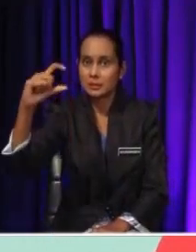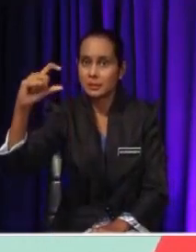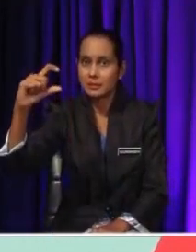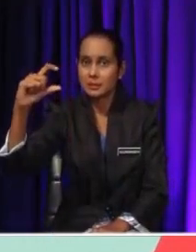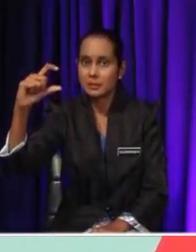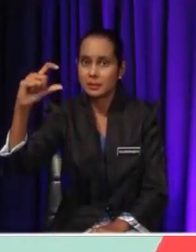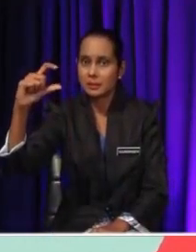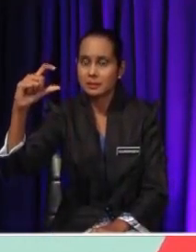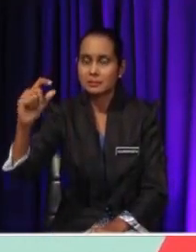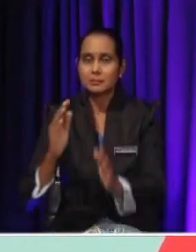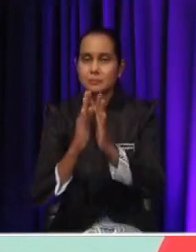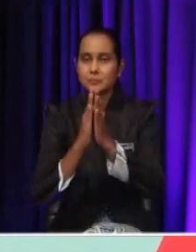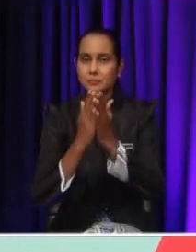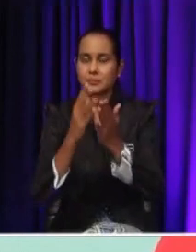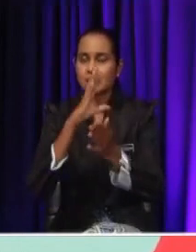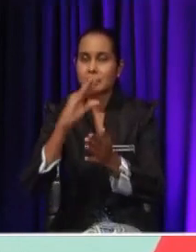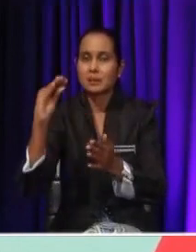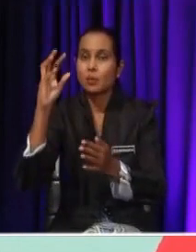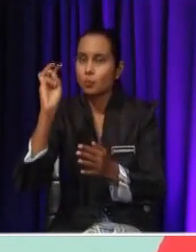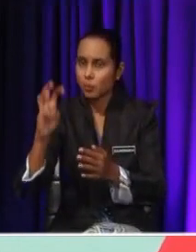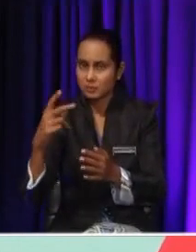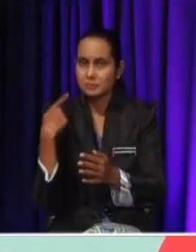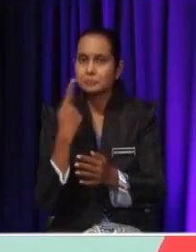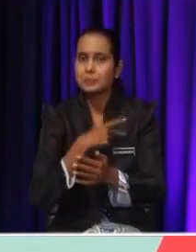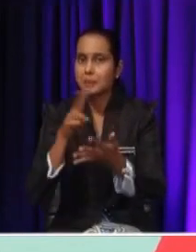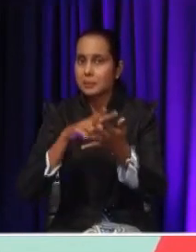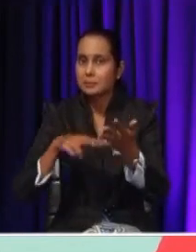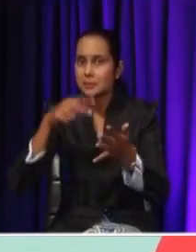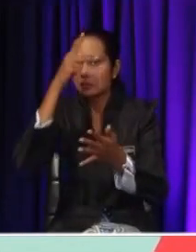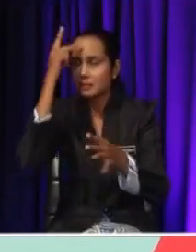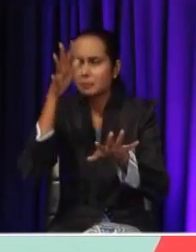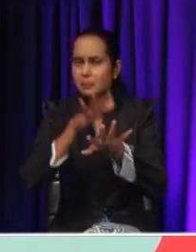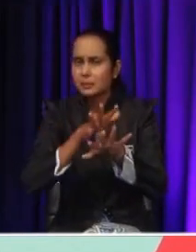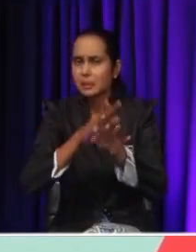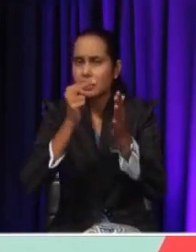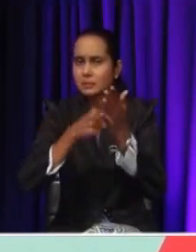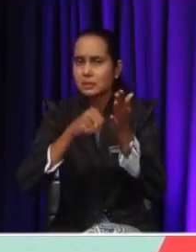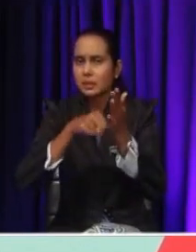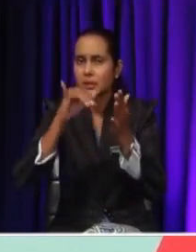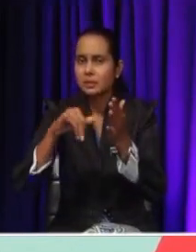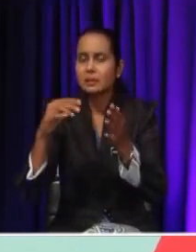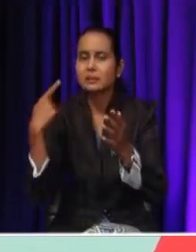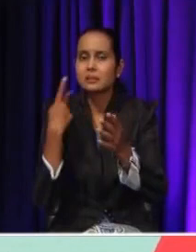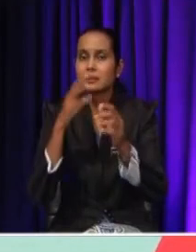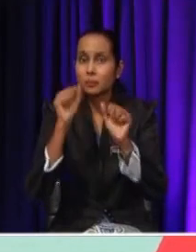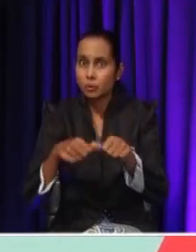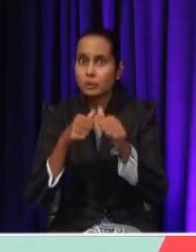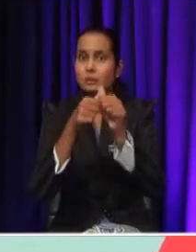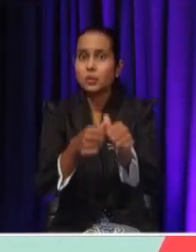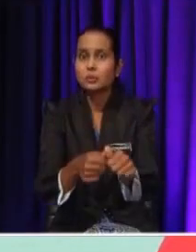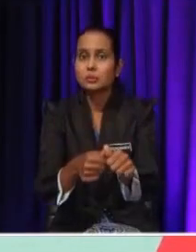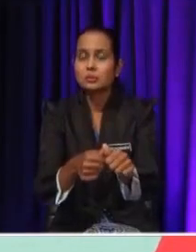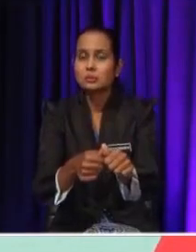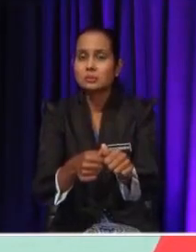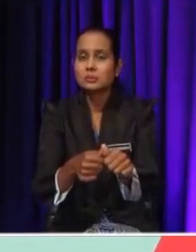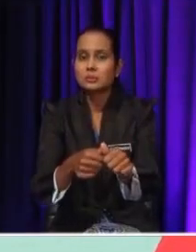karya yang wajib kita baca sebab banyak sangat nilai yang boleh kita ikuti dan kita